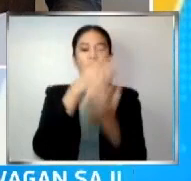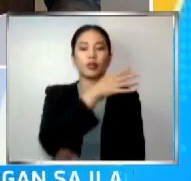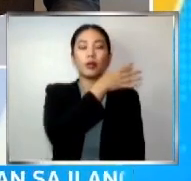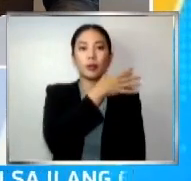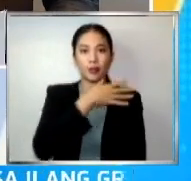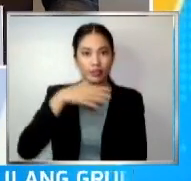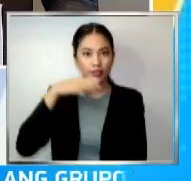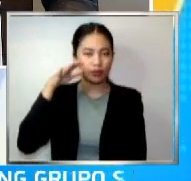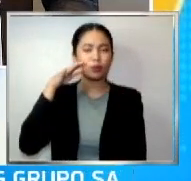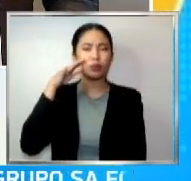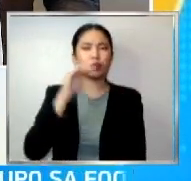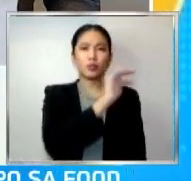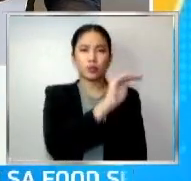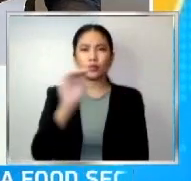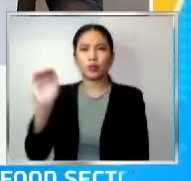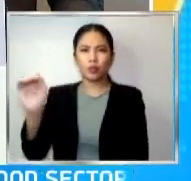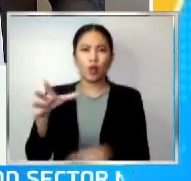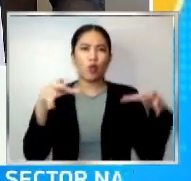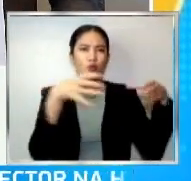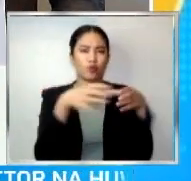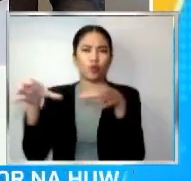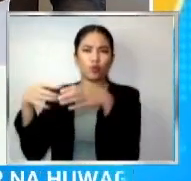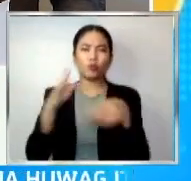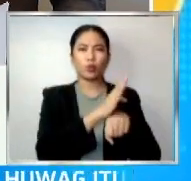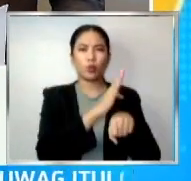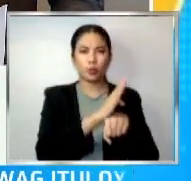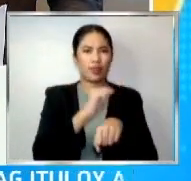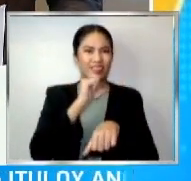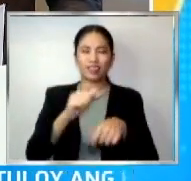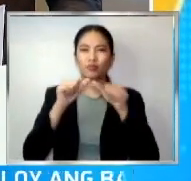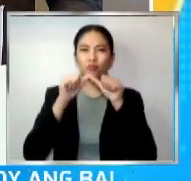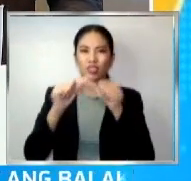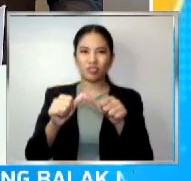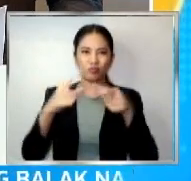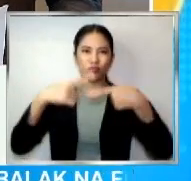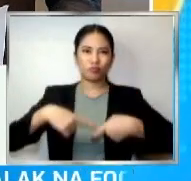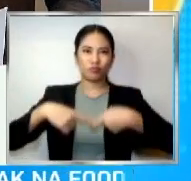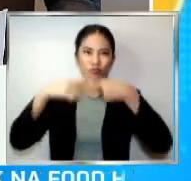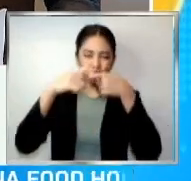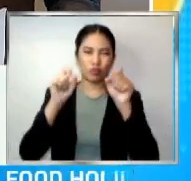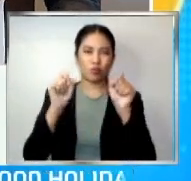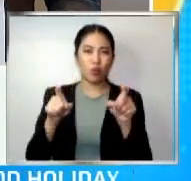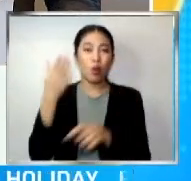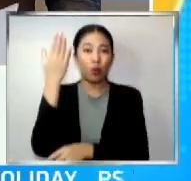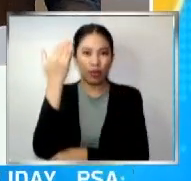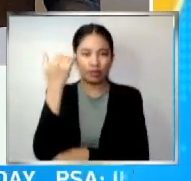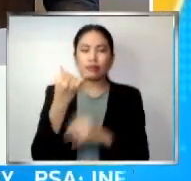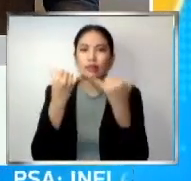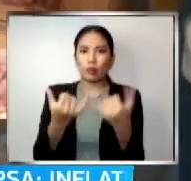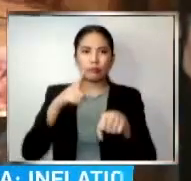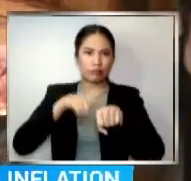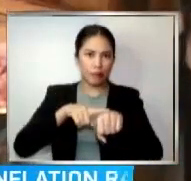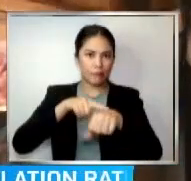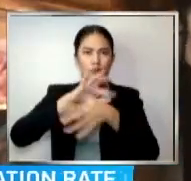huwag ituloy ang pinaplanong food holiday. Nasa gitna kasi tayo ng pandemic na dapat daw sana'y panahon ng pagtutulungan. Ayon